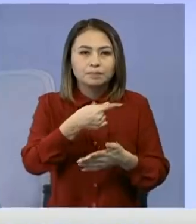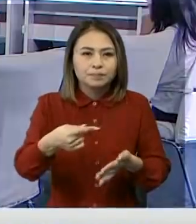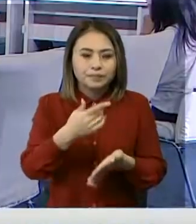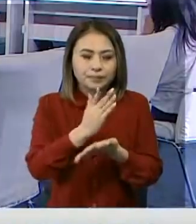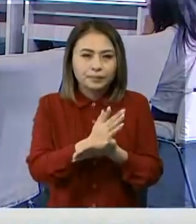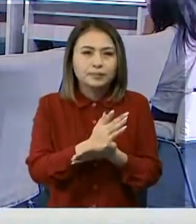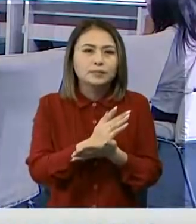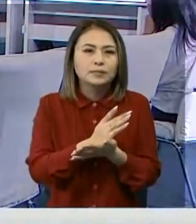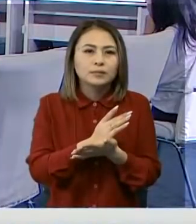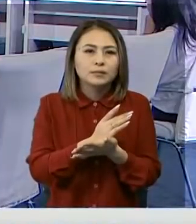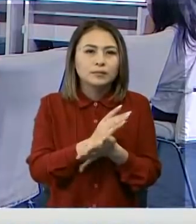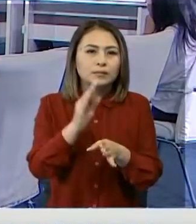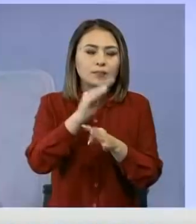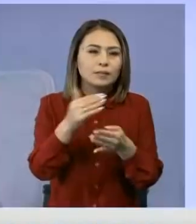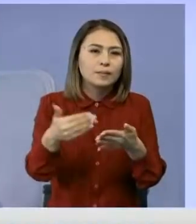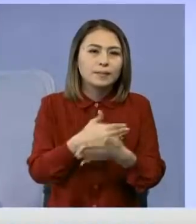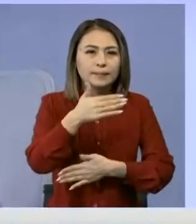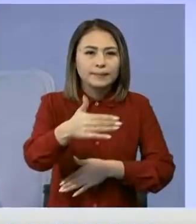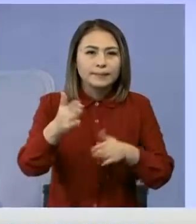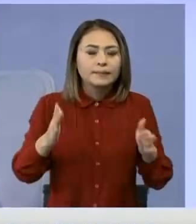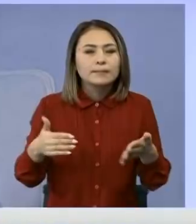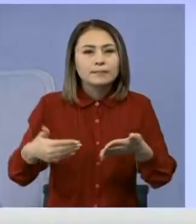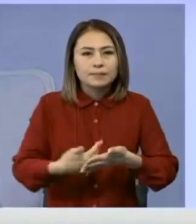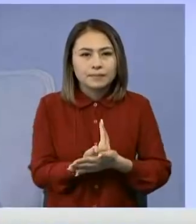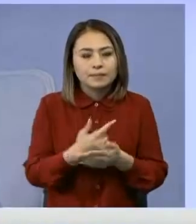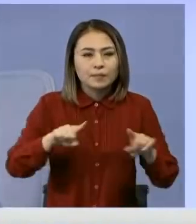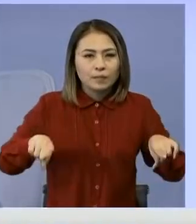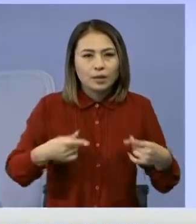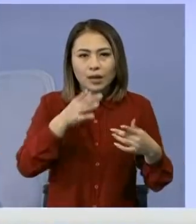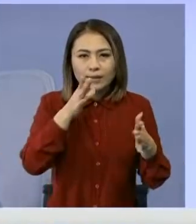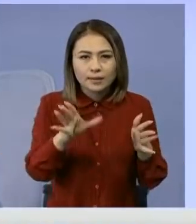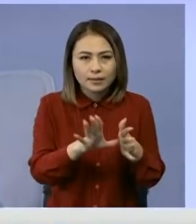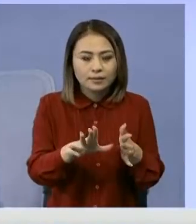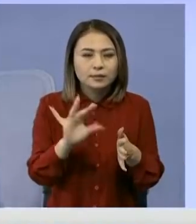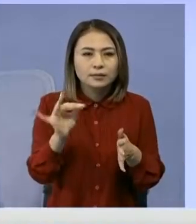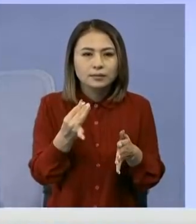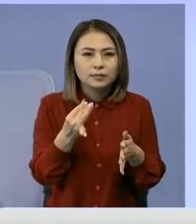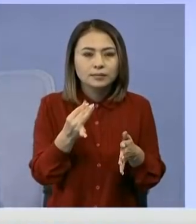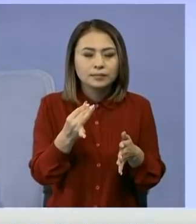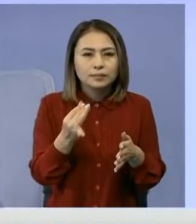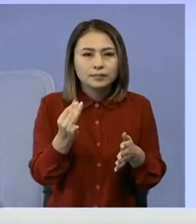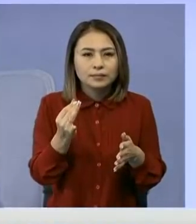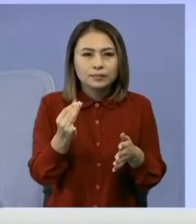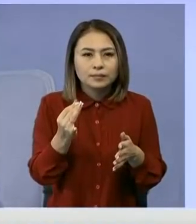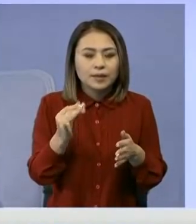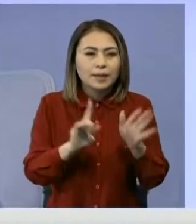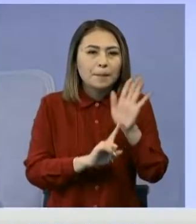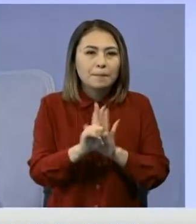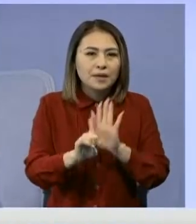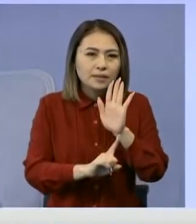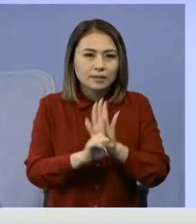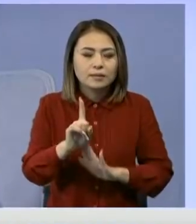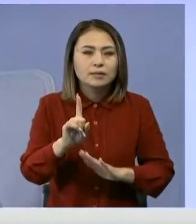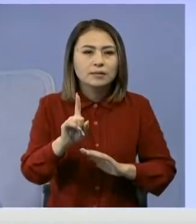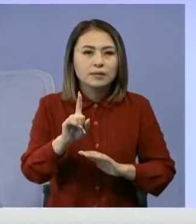керек. Сондықтан бізге жаңа генерация керек, оның ішінде жаңартылған энергия көздерінен және де ең бастысы